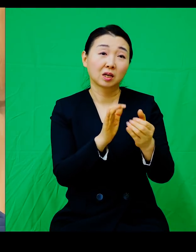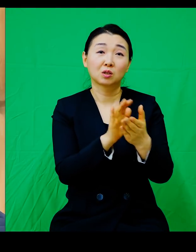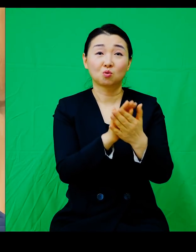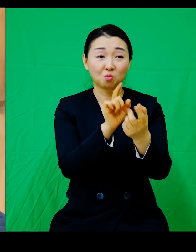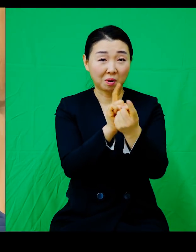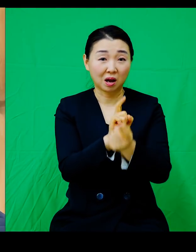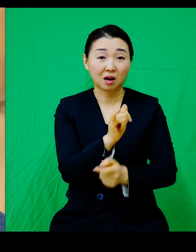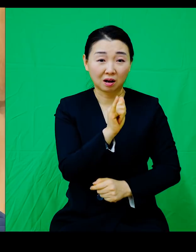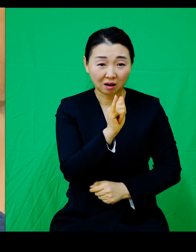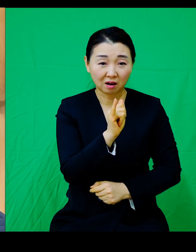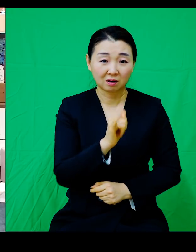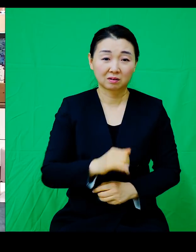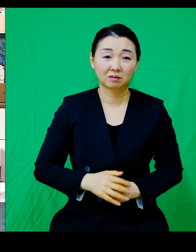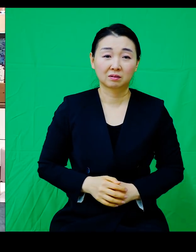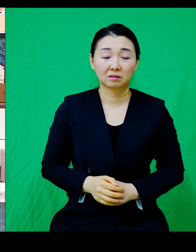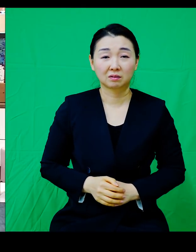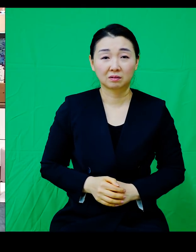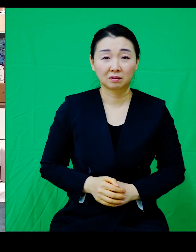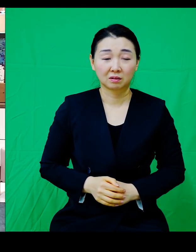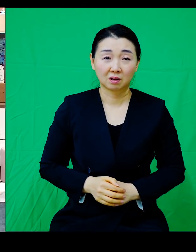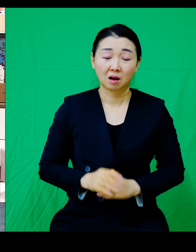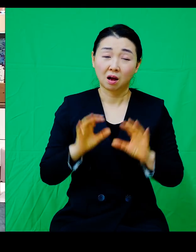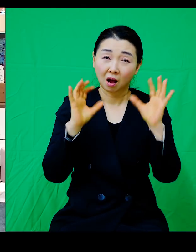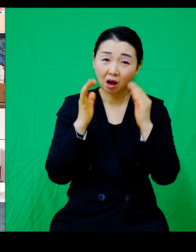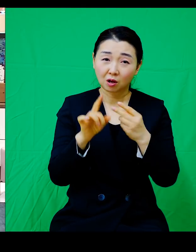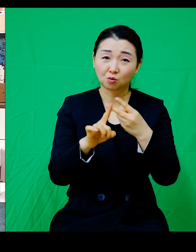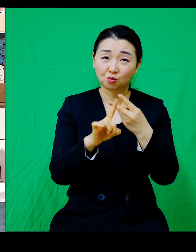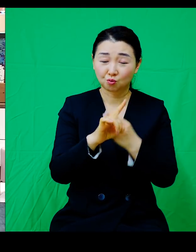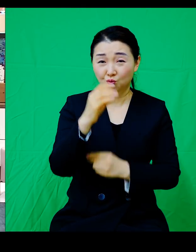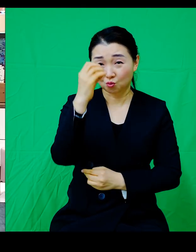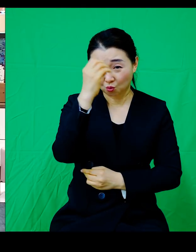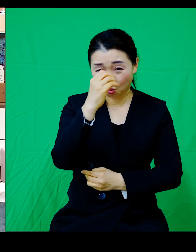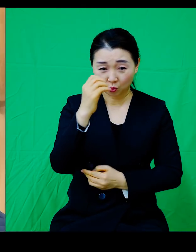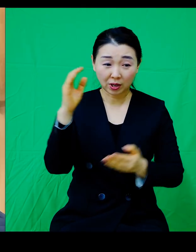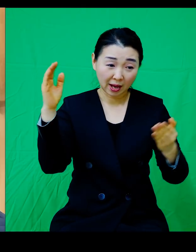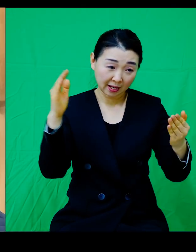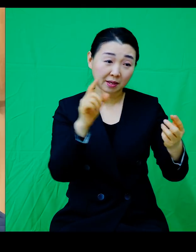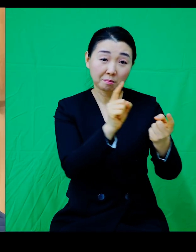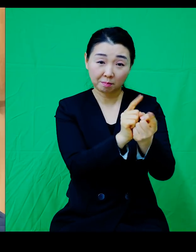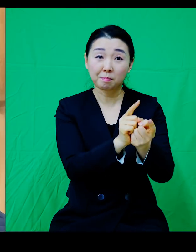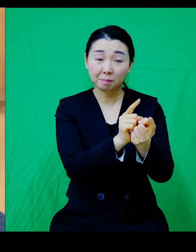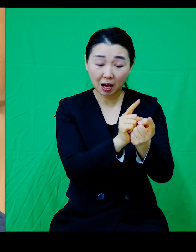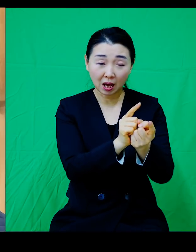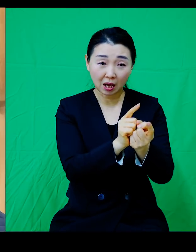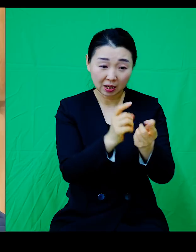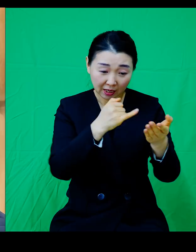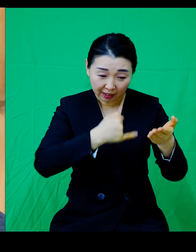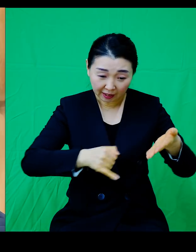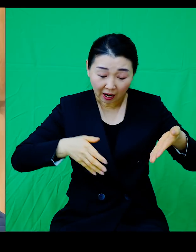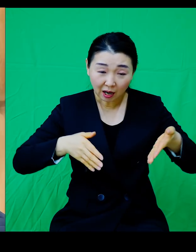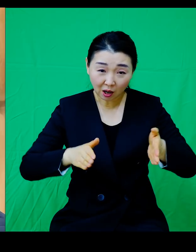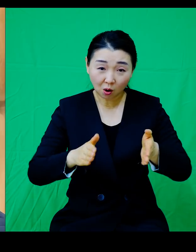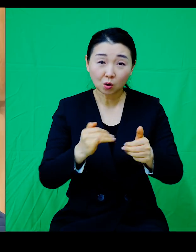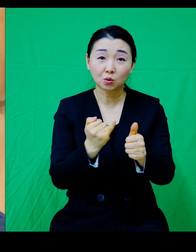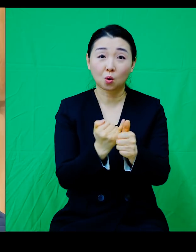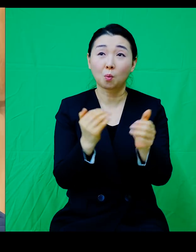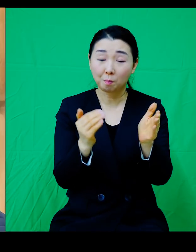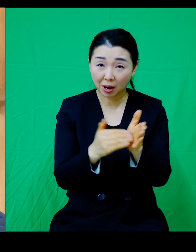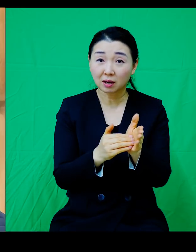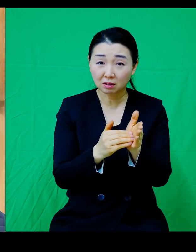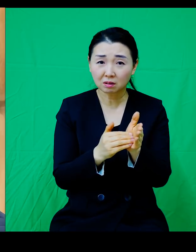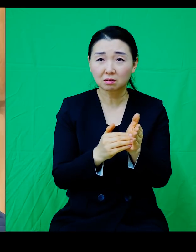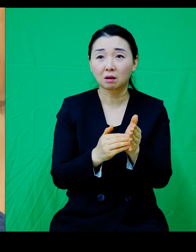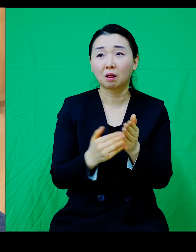친구들을 만났어요. 그래서 아이들부터 중고등부 학생들 만나고 성인들도 만났는데 이제 진유 낳고 결혼 생활하면서부터